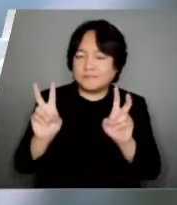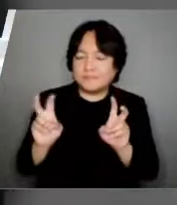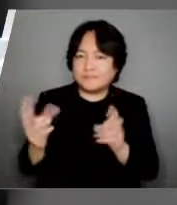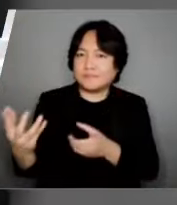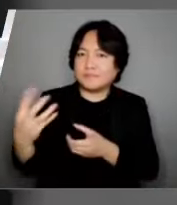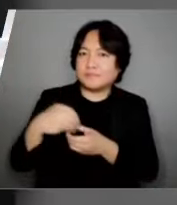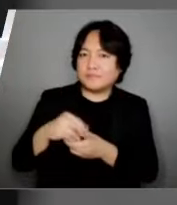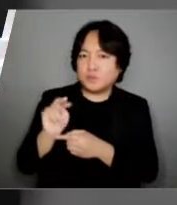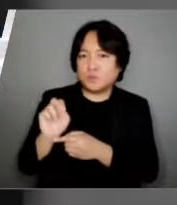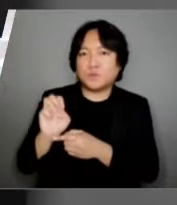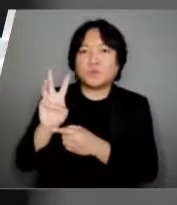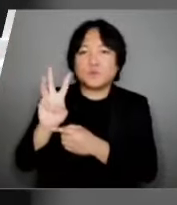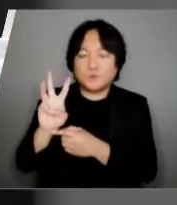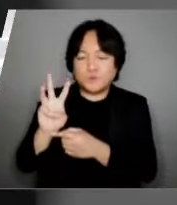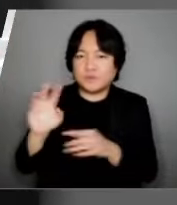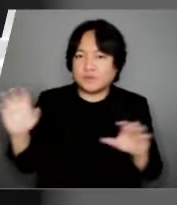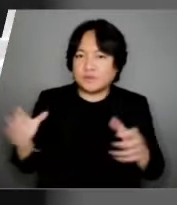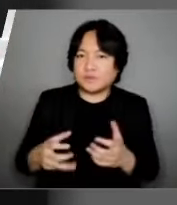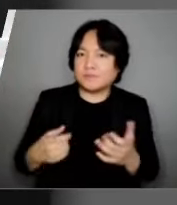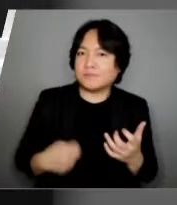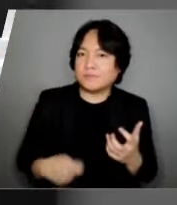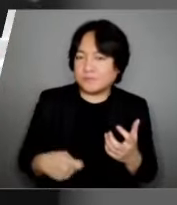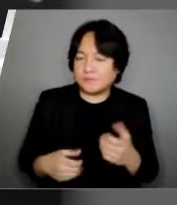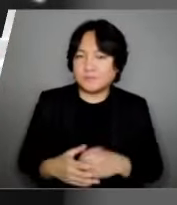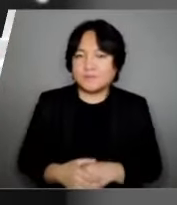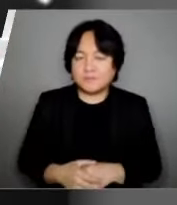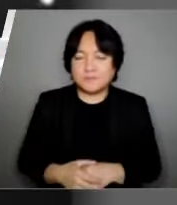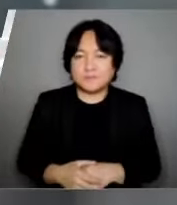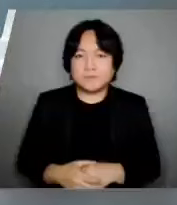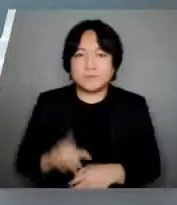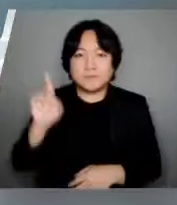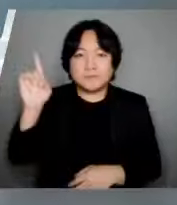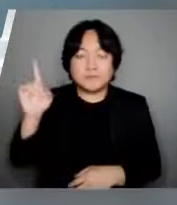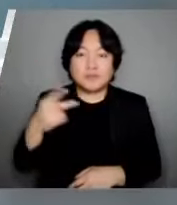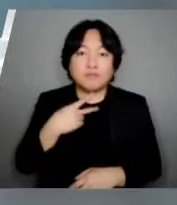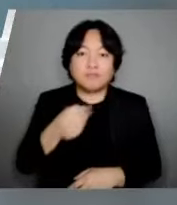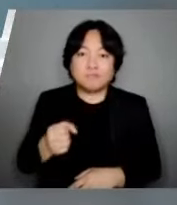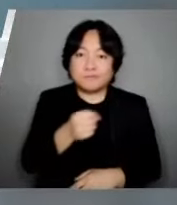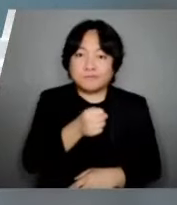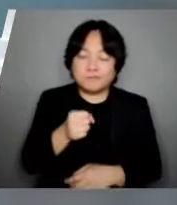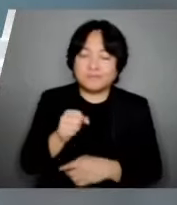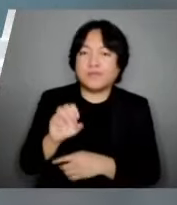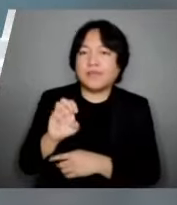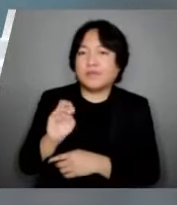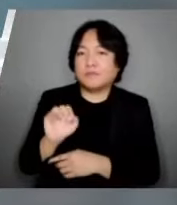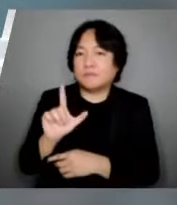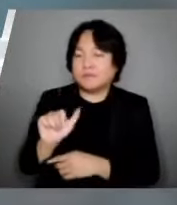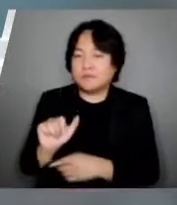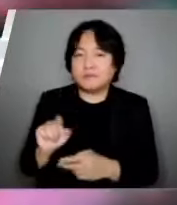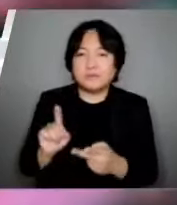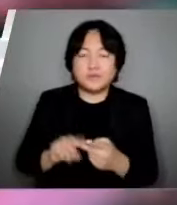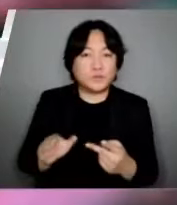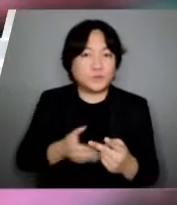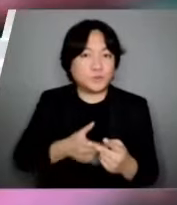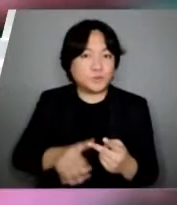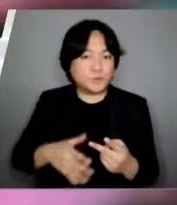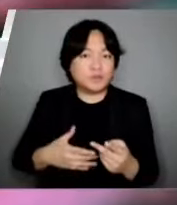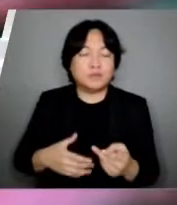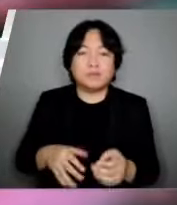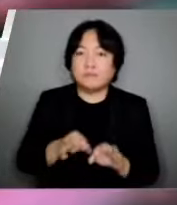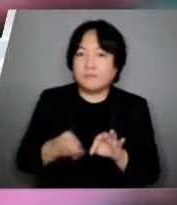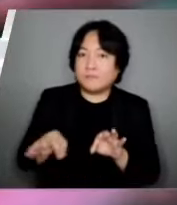kabanda. Sina Scream singer Emily Armstrong bilang bokalista at songwriter at drummer na si Colin Britton. Sa